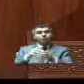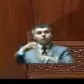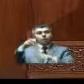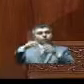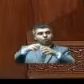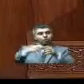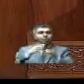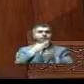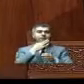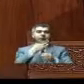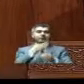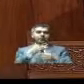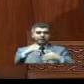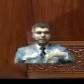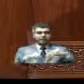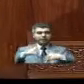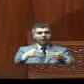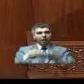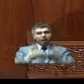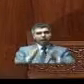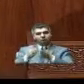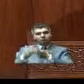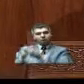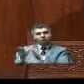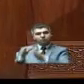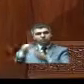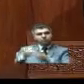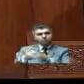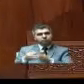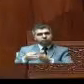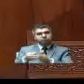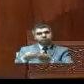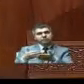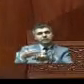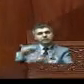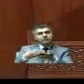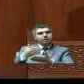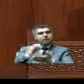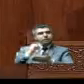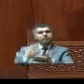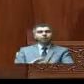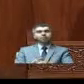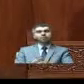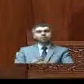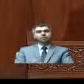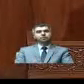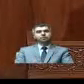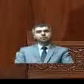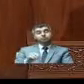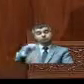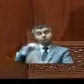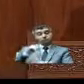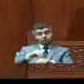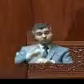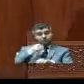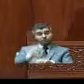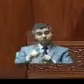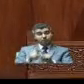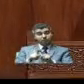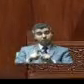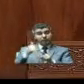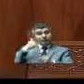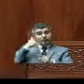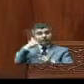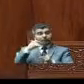عدد إضافي من سائقي الآليات إزاحة الثلوج احترازيا لتغطية أكثر من 5000 كيلومتر من